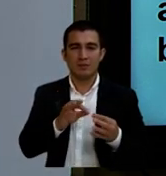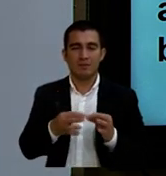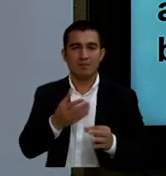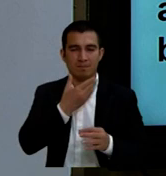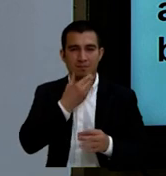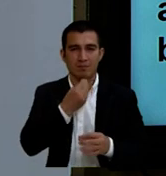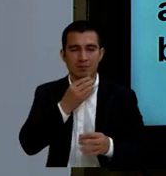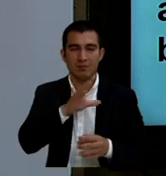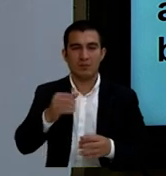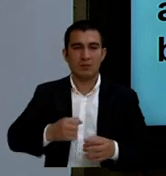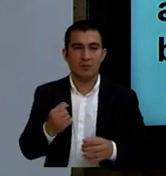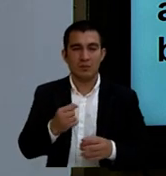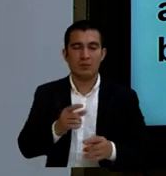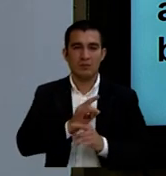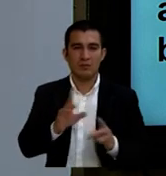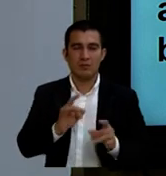do'stlaringizga o'qib bering.